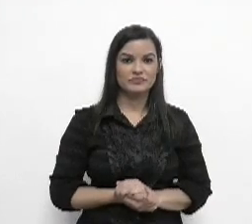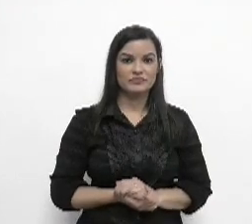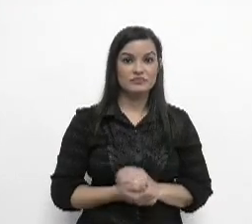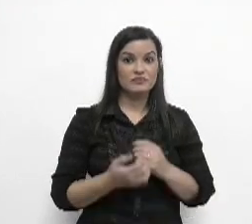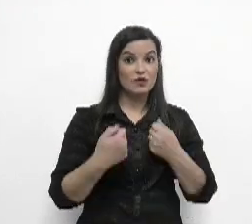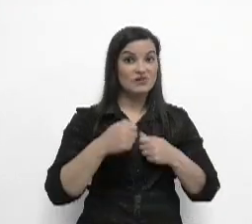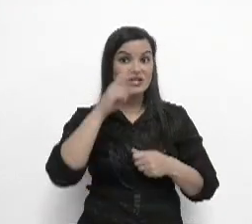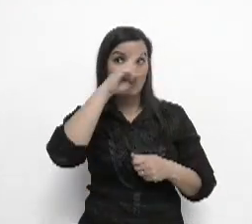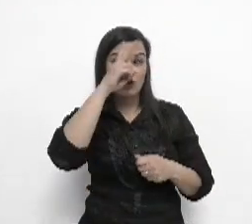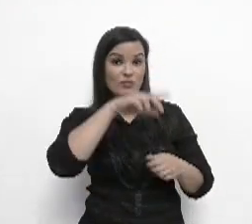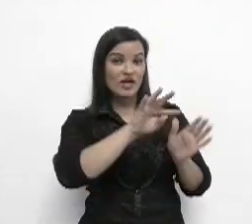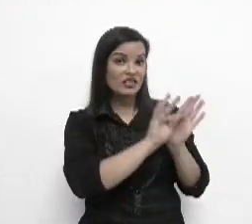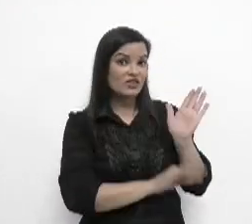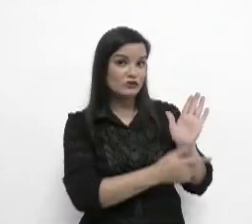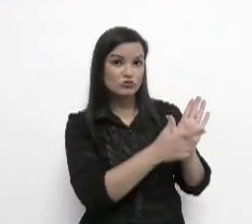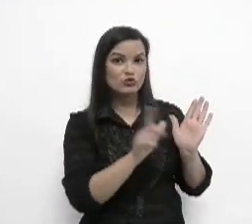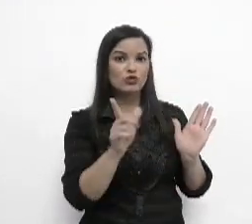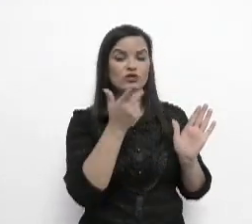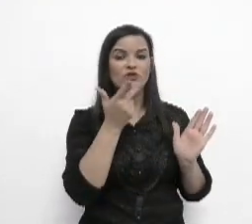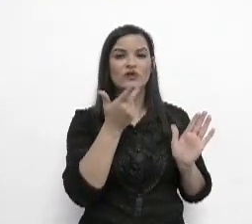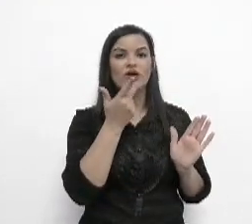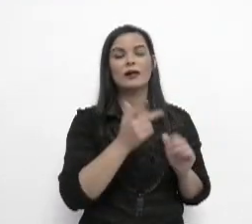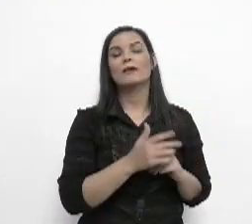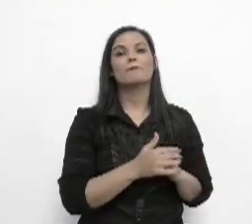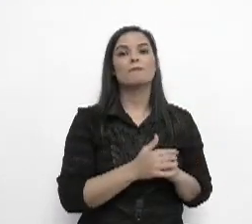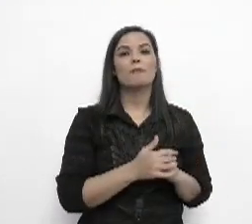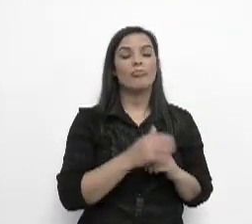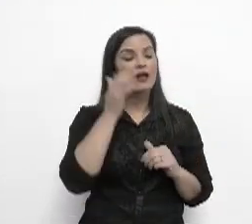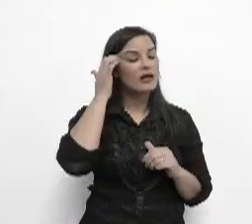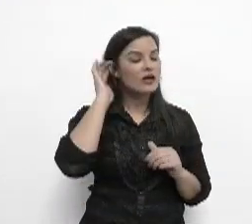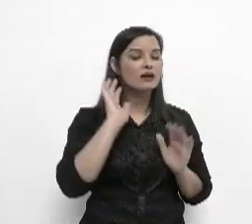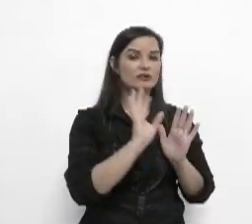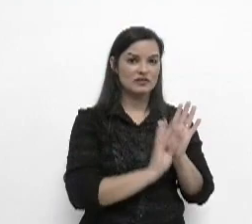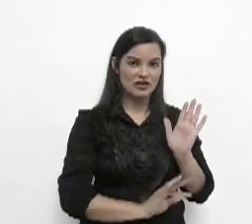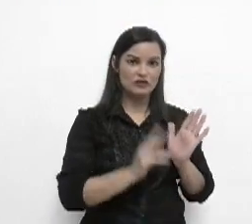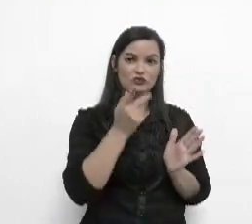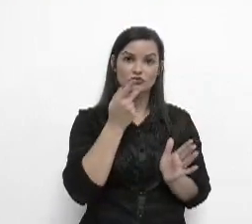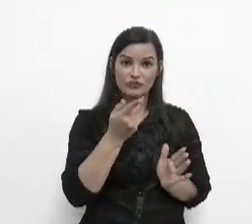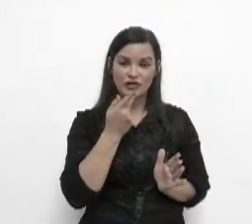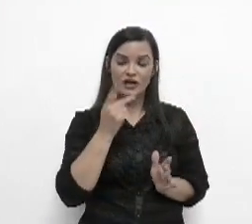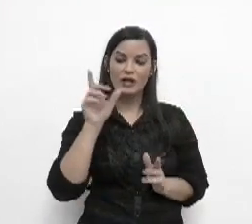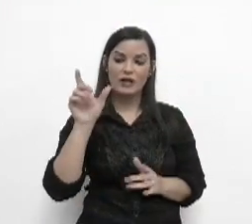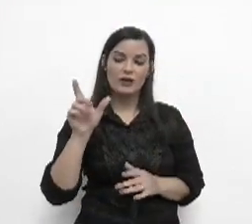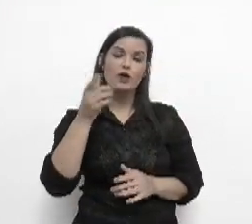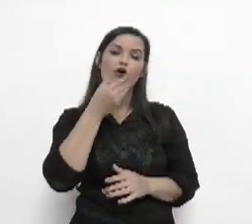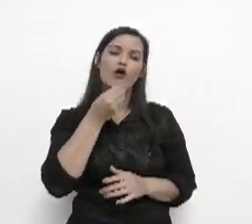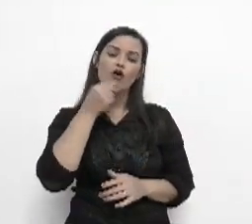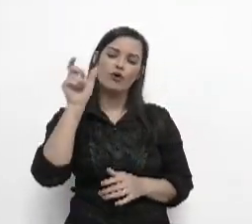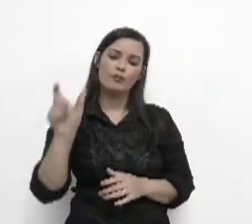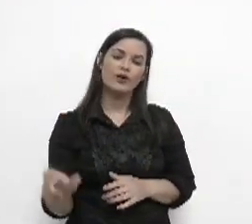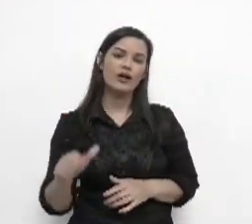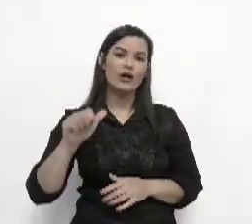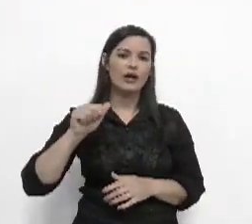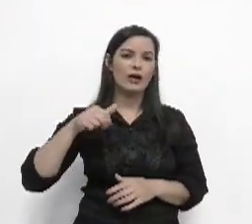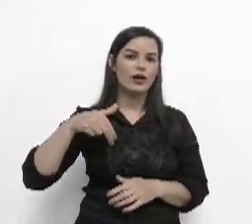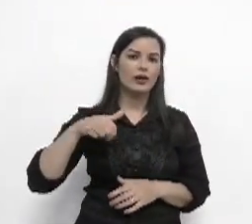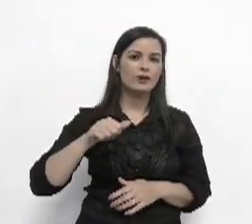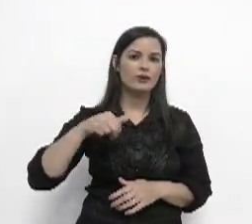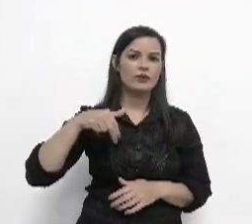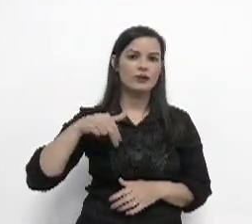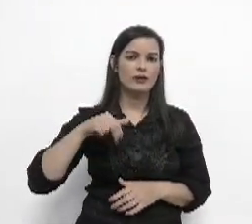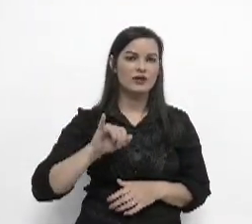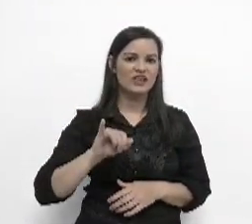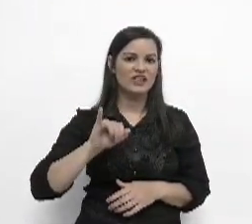texto que diz assim, onde o Senhor envia Ananias para Saulo. 하나님은 아나니아를 사울에게